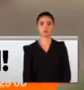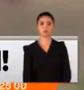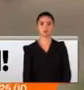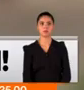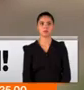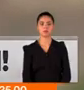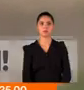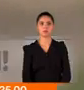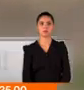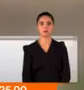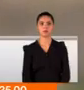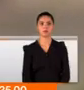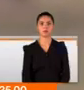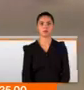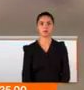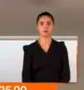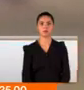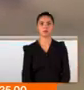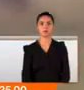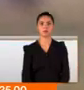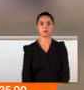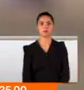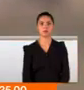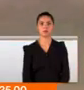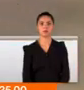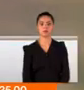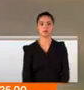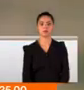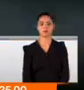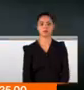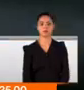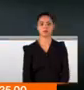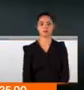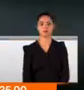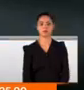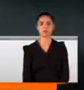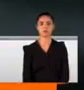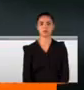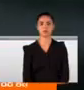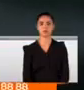insanların mağduriyeti acaba? Bizi de yeni YTT yolda kaldı.